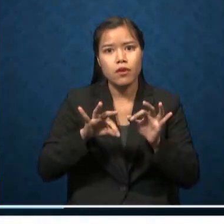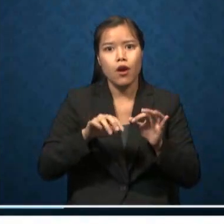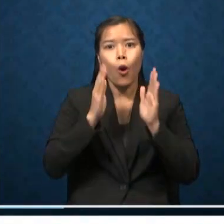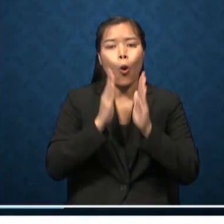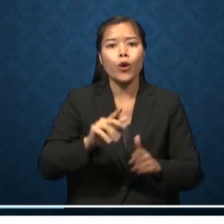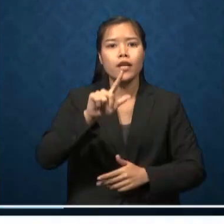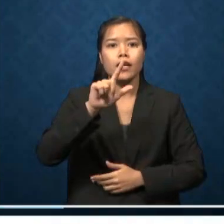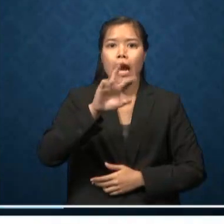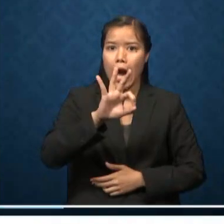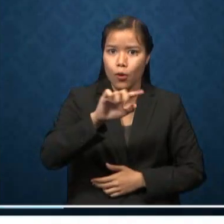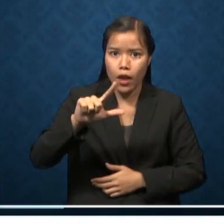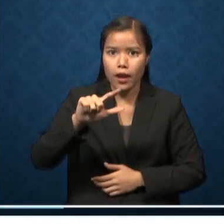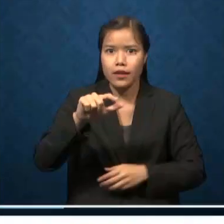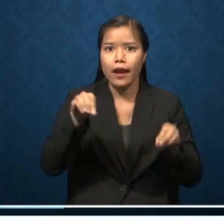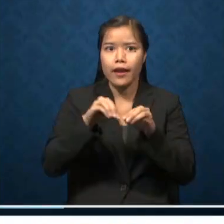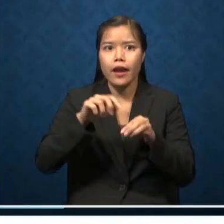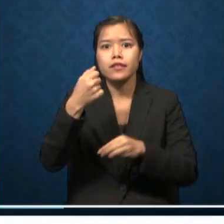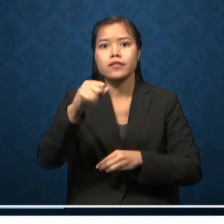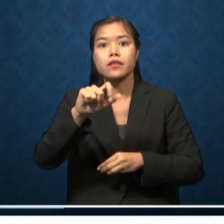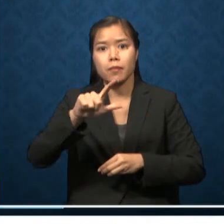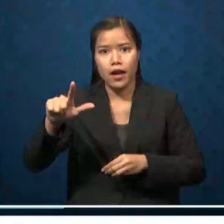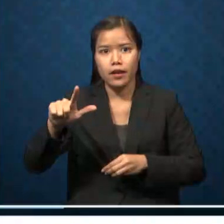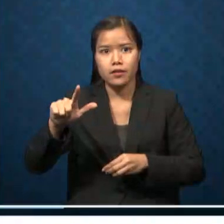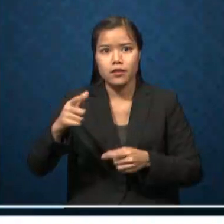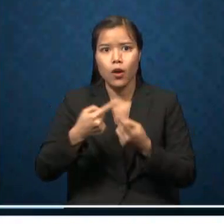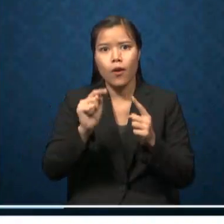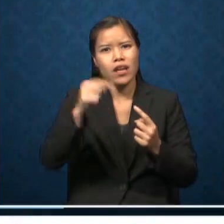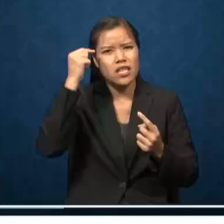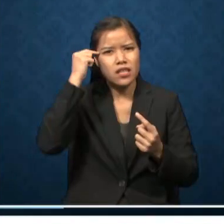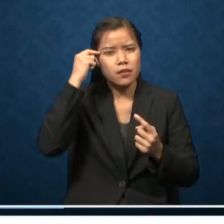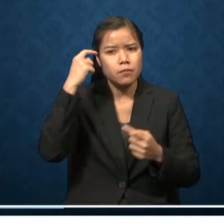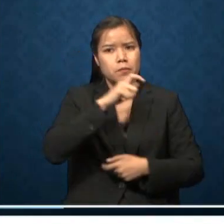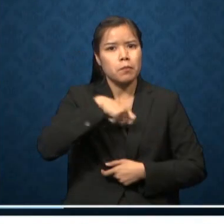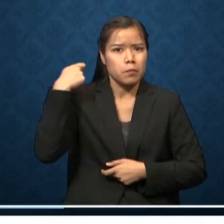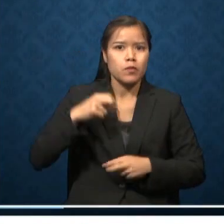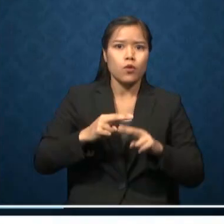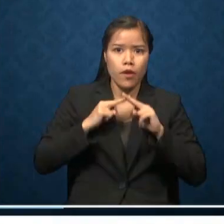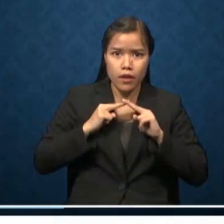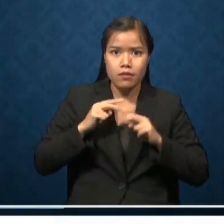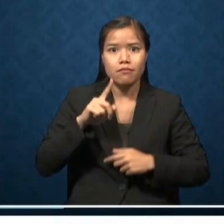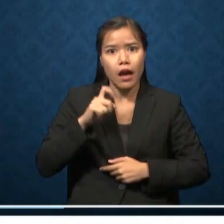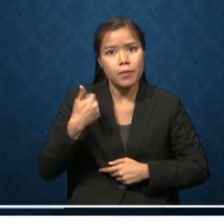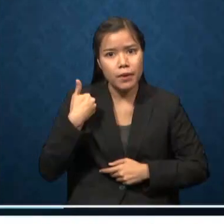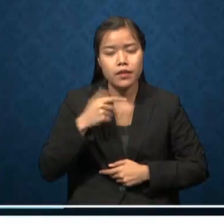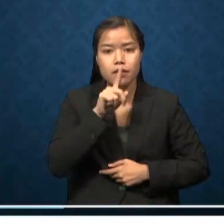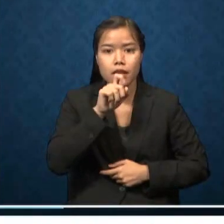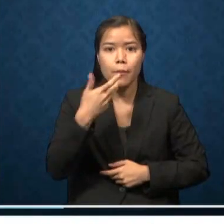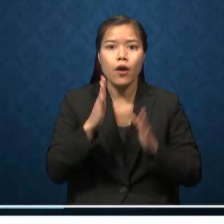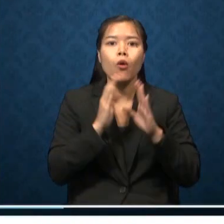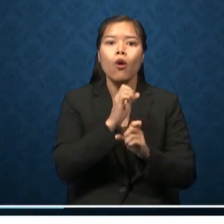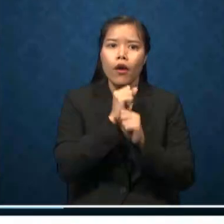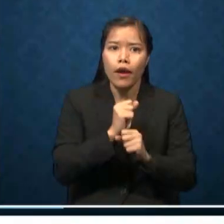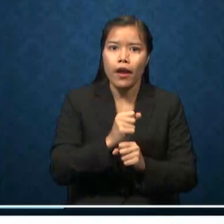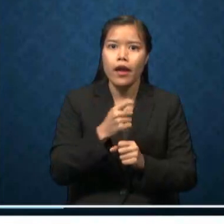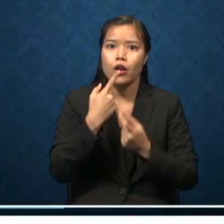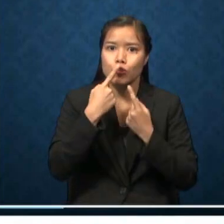คนเกือบ10ล้านคนแต่พลันี้คือพลั 1ข้อมีความคิดฆ่าตัวตายหรือไม่นะคะอันเนี้ยถามแล้วเนี่ยผู้สูงอายุได้มี